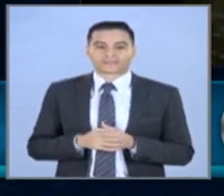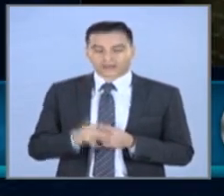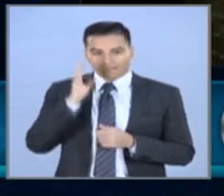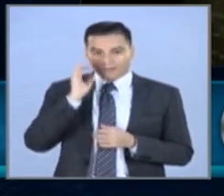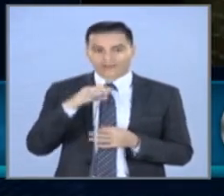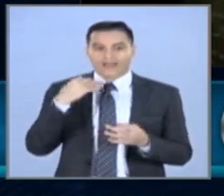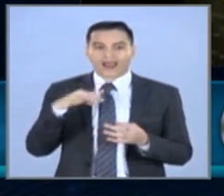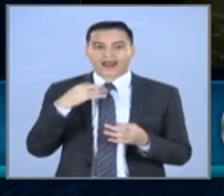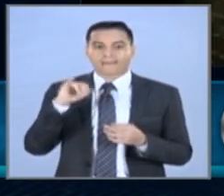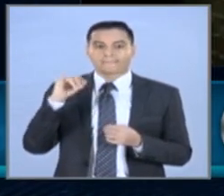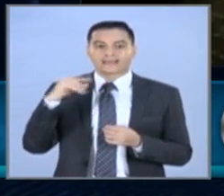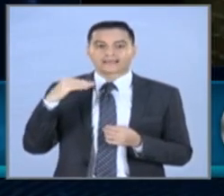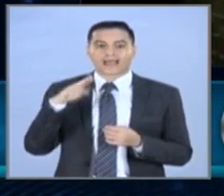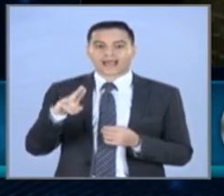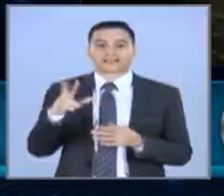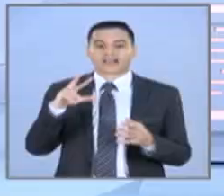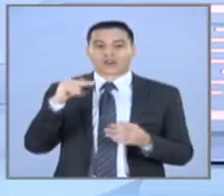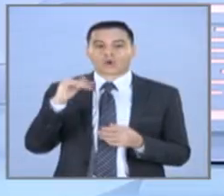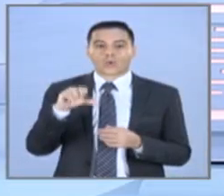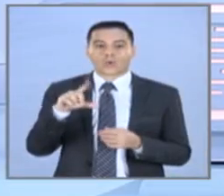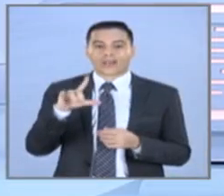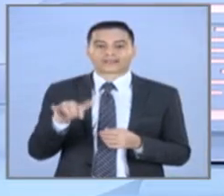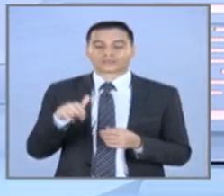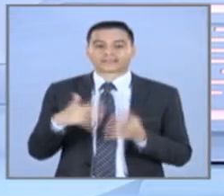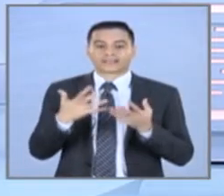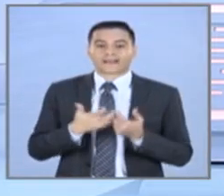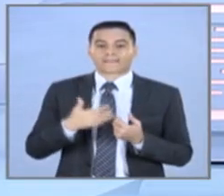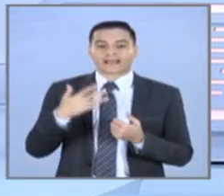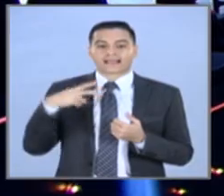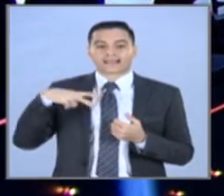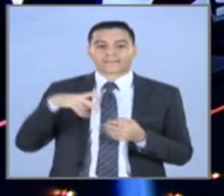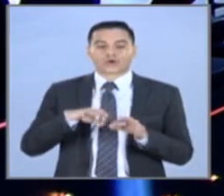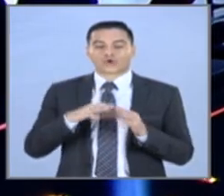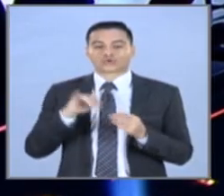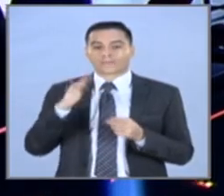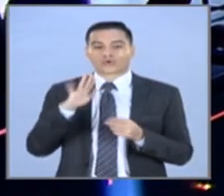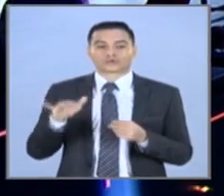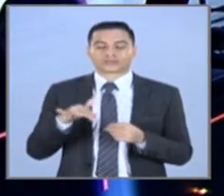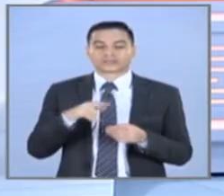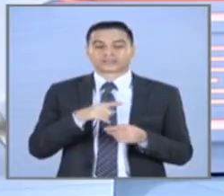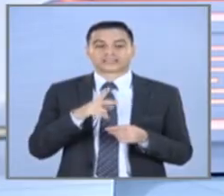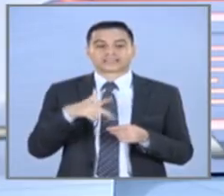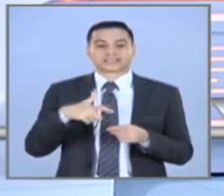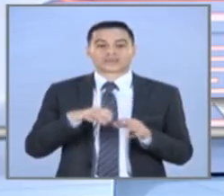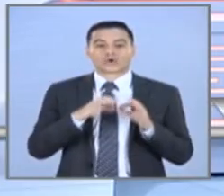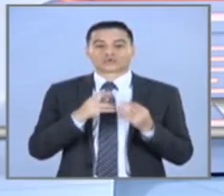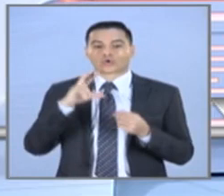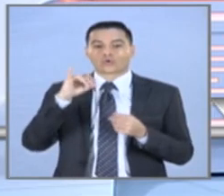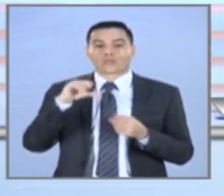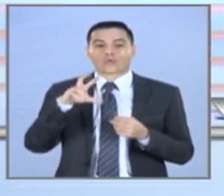وألحان مدحت الخولي. النتيجة 80 عيلة مرسي، 60 عيلة